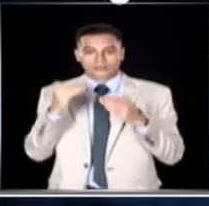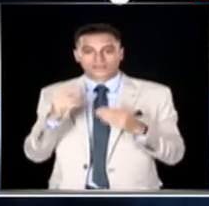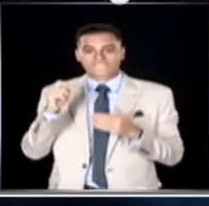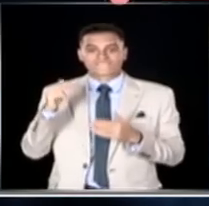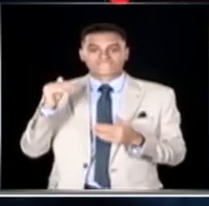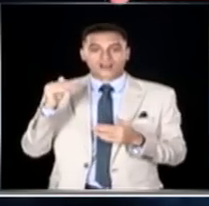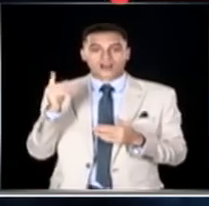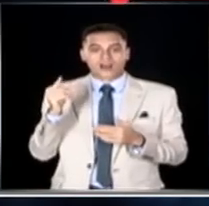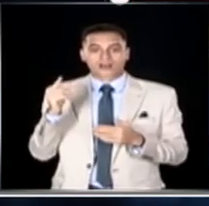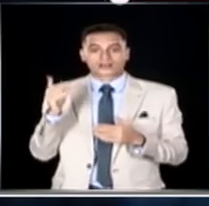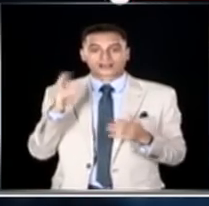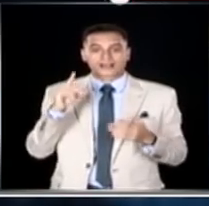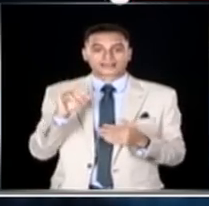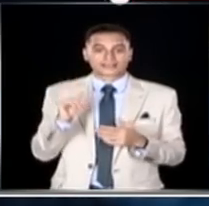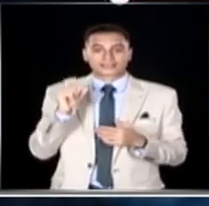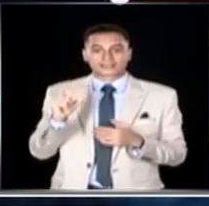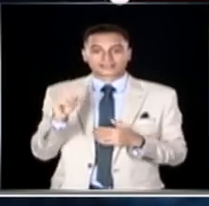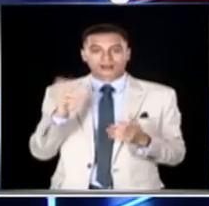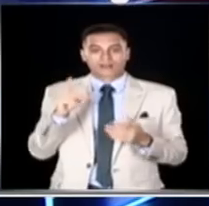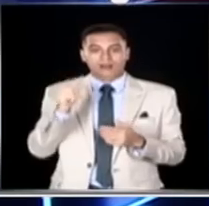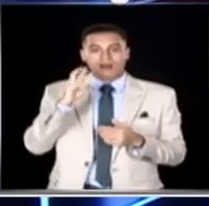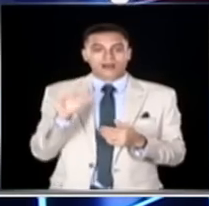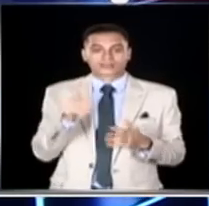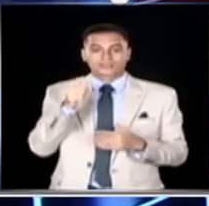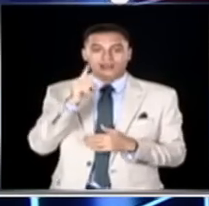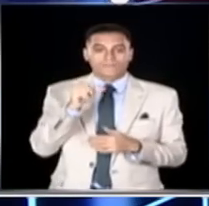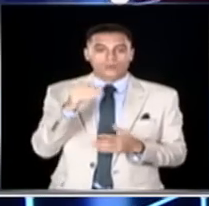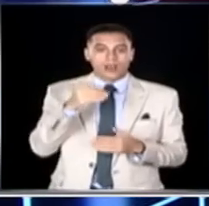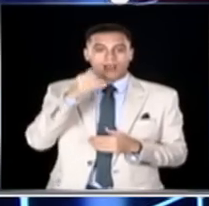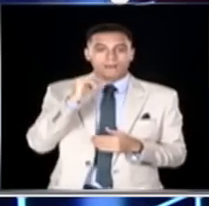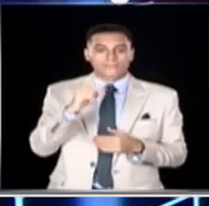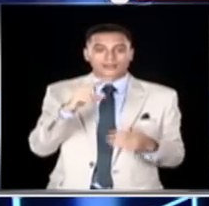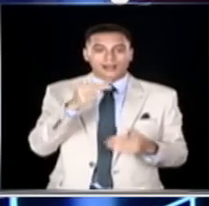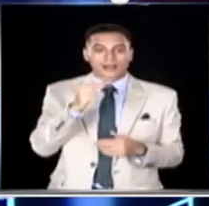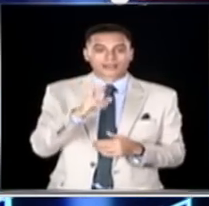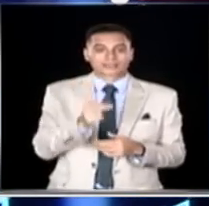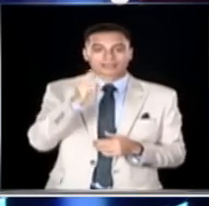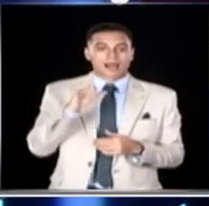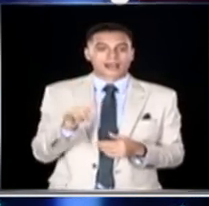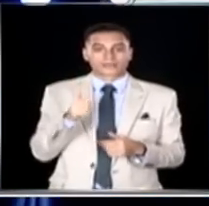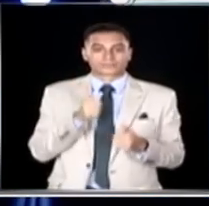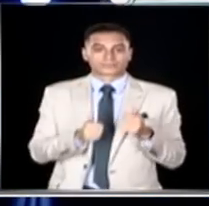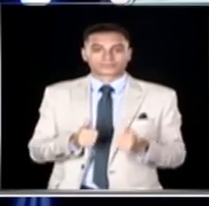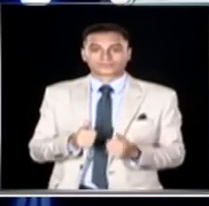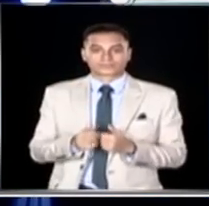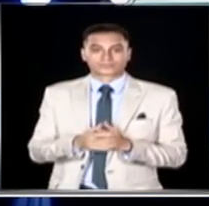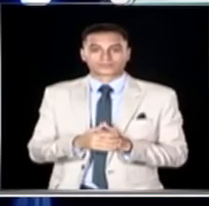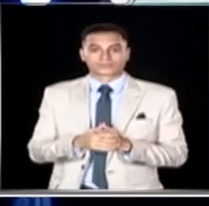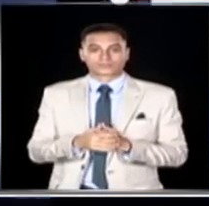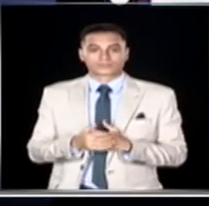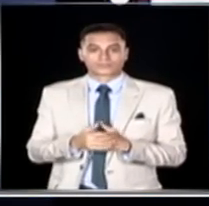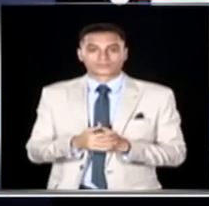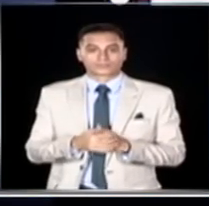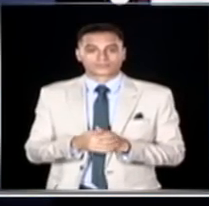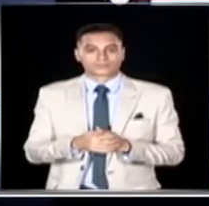الرازي، ابو حامد الغزالي. غزالي؟ لا، مش ابو حامد الغزالي.